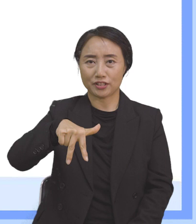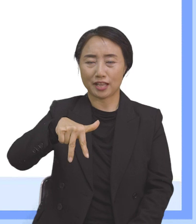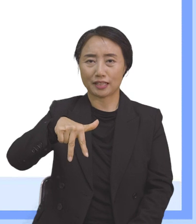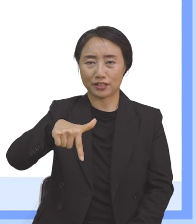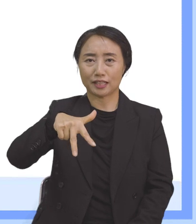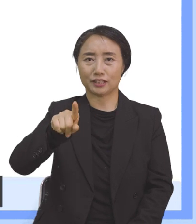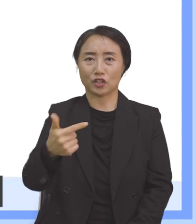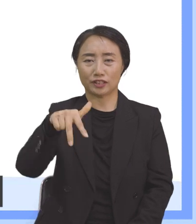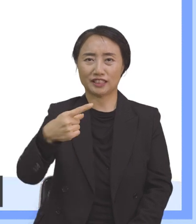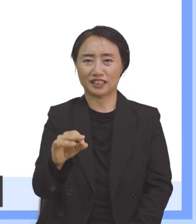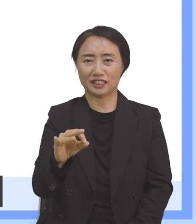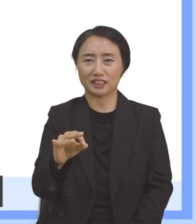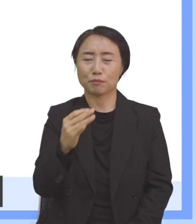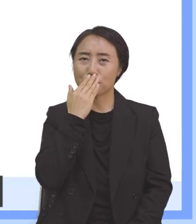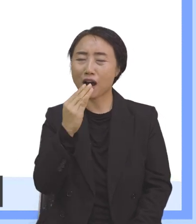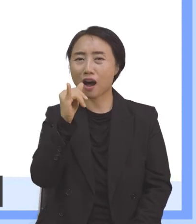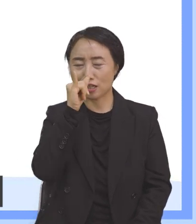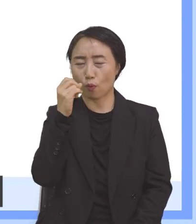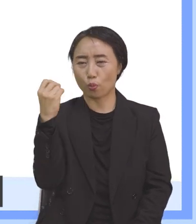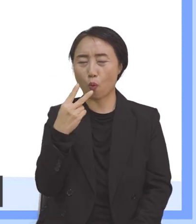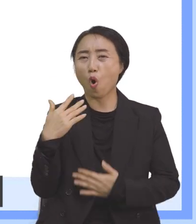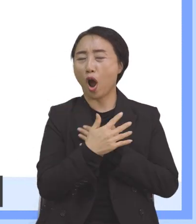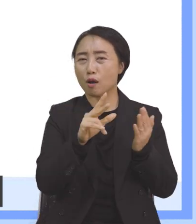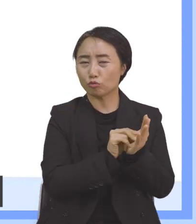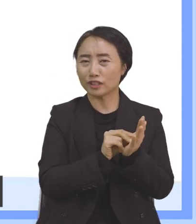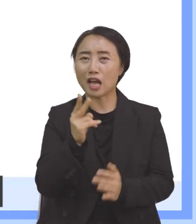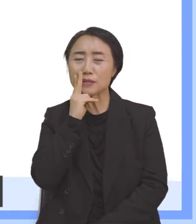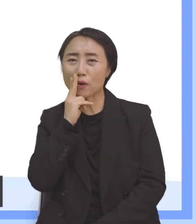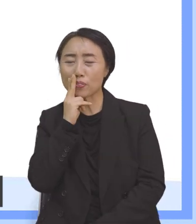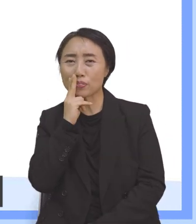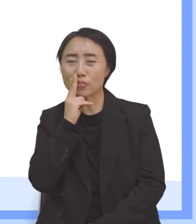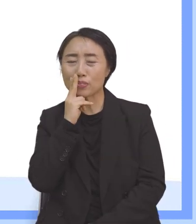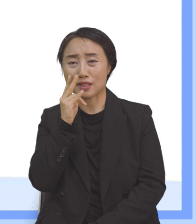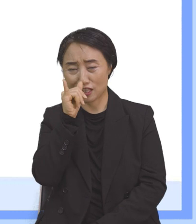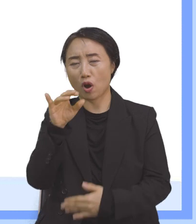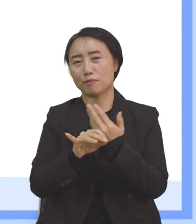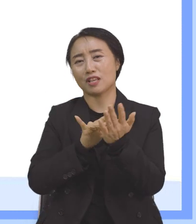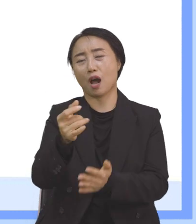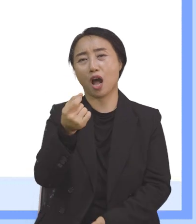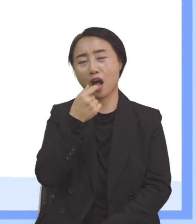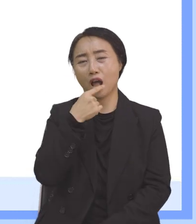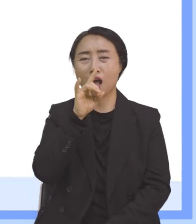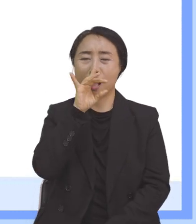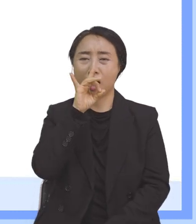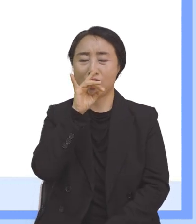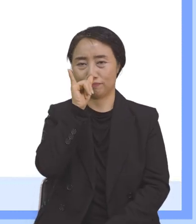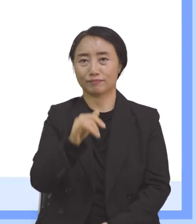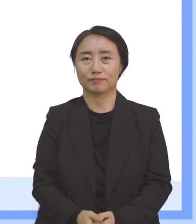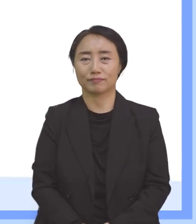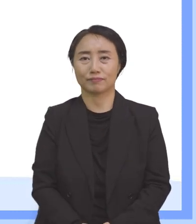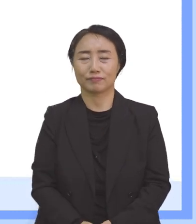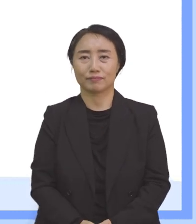수도 있고 앞서 말씀드린 건강 문제나 흡연과 같은 생활 습관에 따라 피임약 복용을 하지 않아야 하는